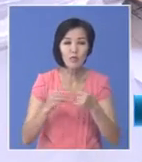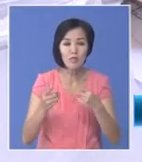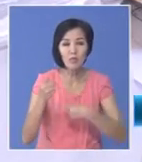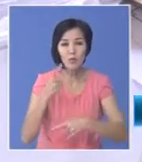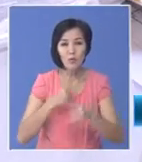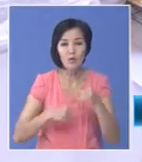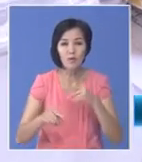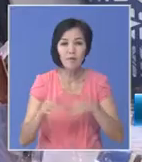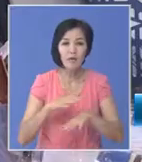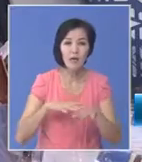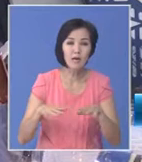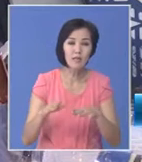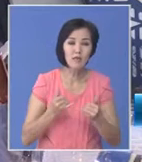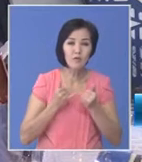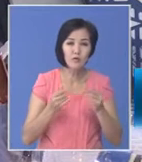еңбек етіп жүр.